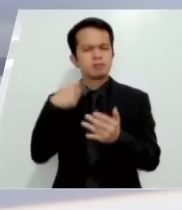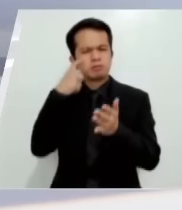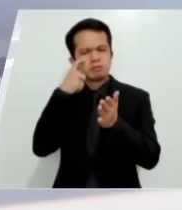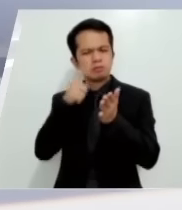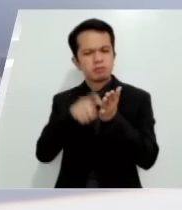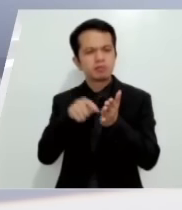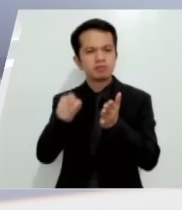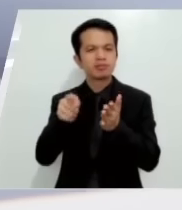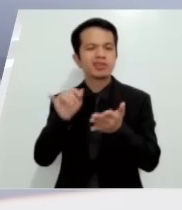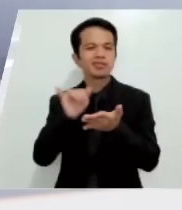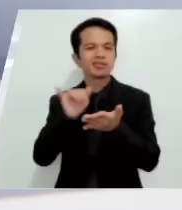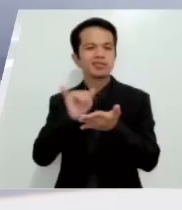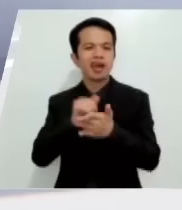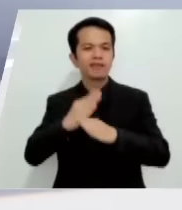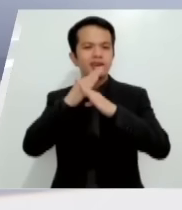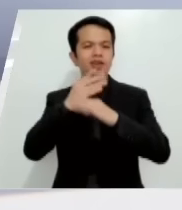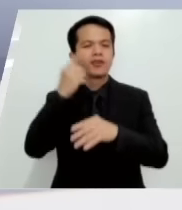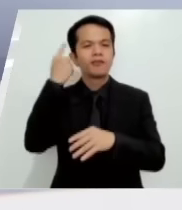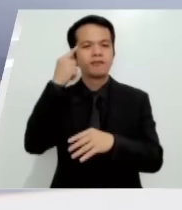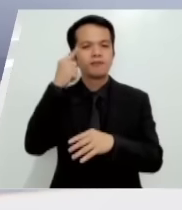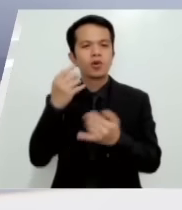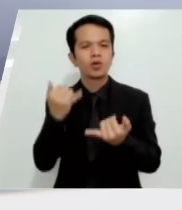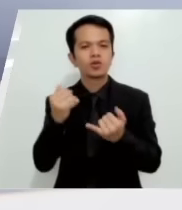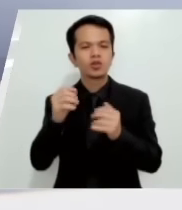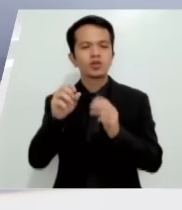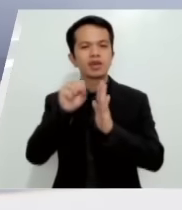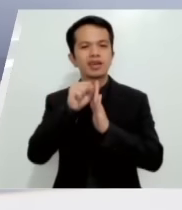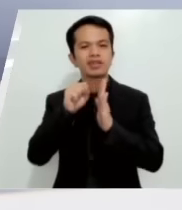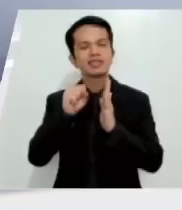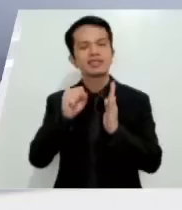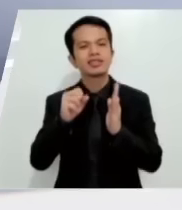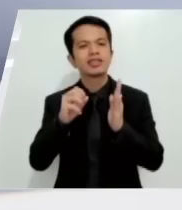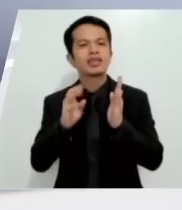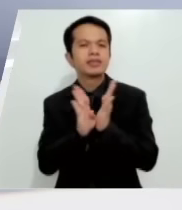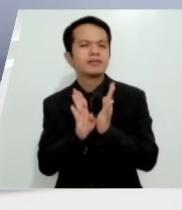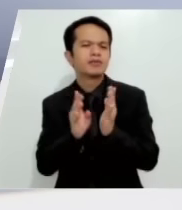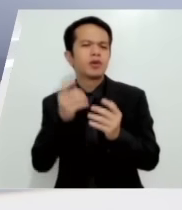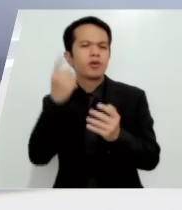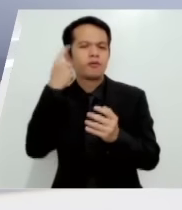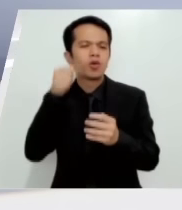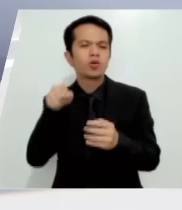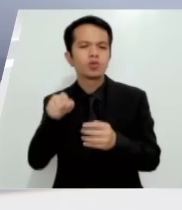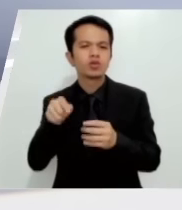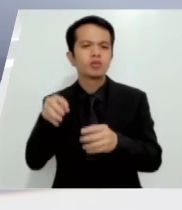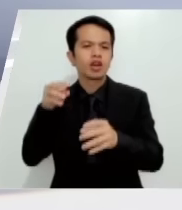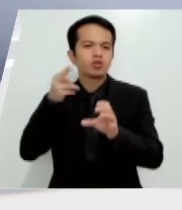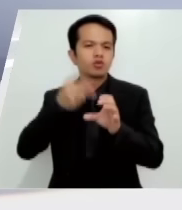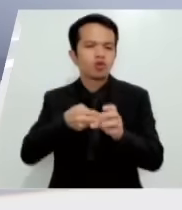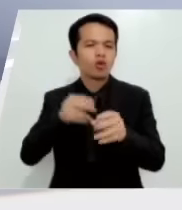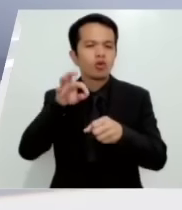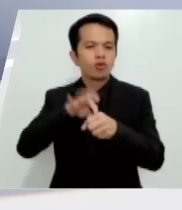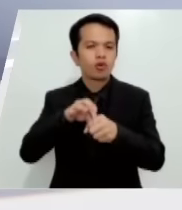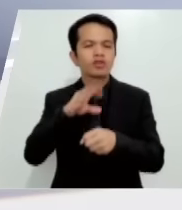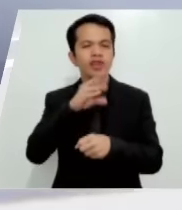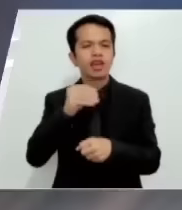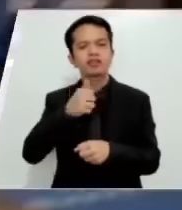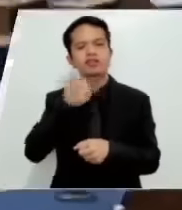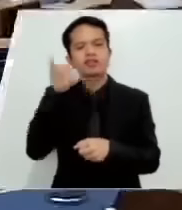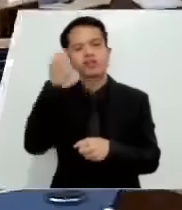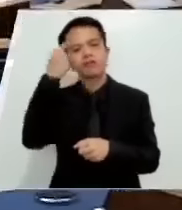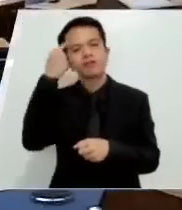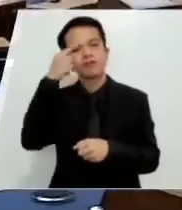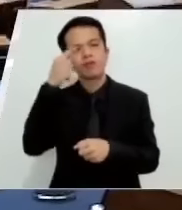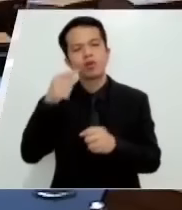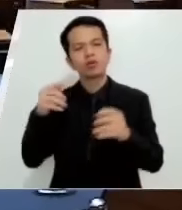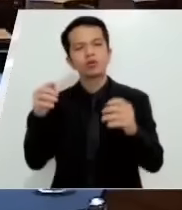makabuluhang reforma sa saligang batas ang debate kaugnay sa joint voting at separate voting sa Constituent Assembly.